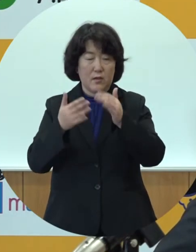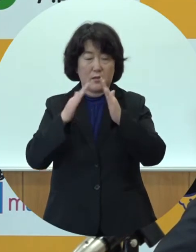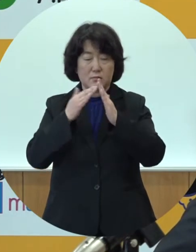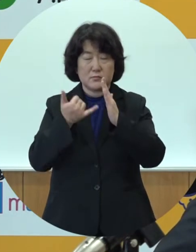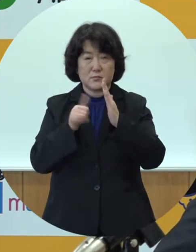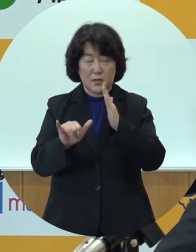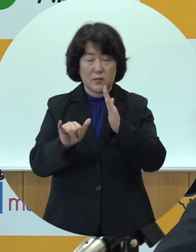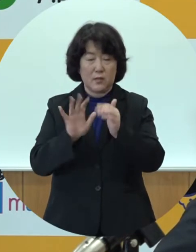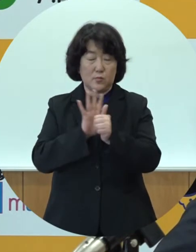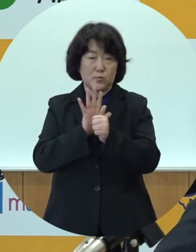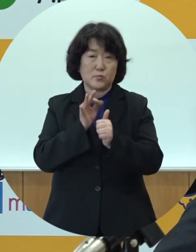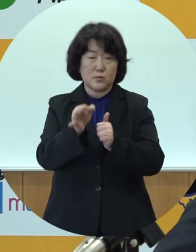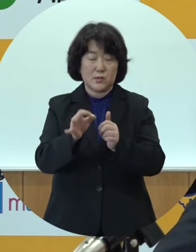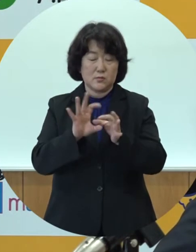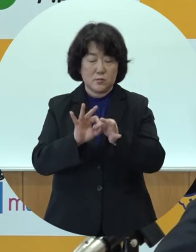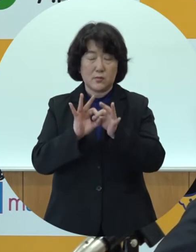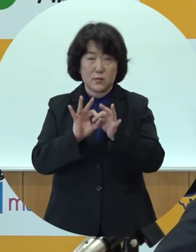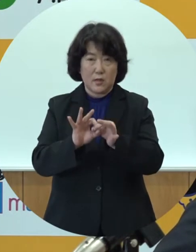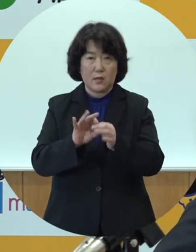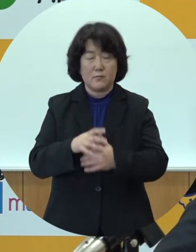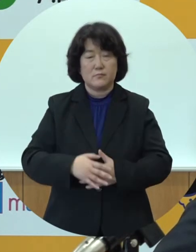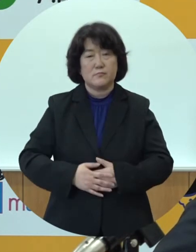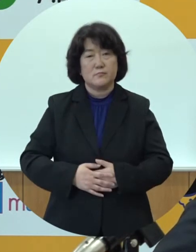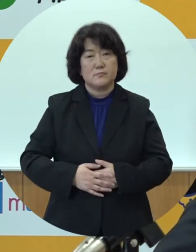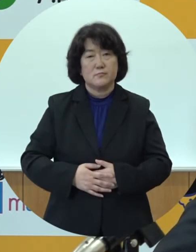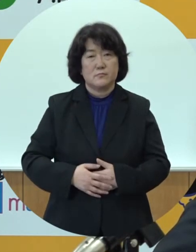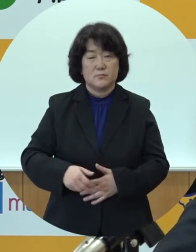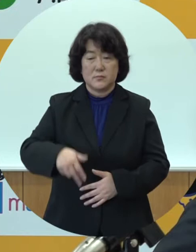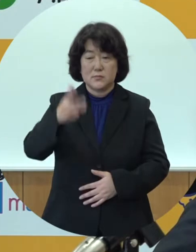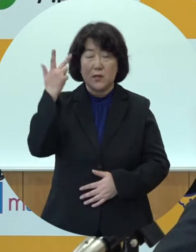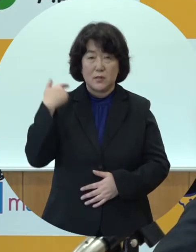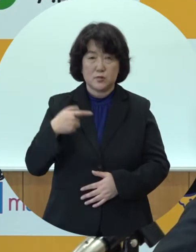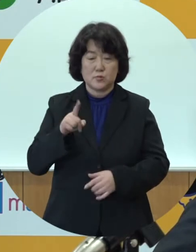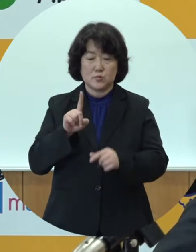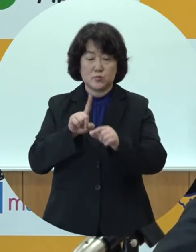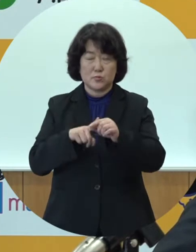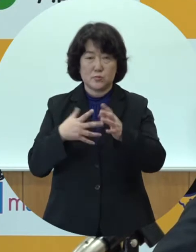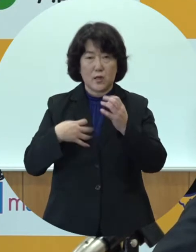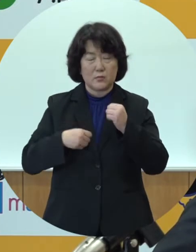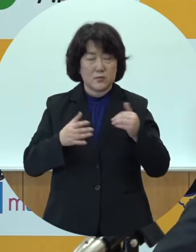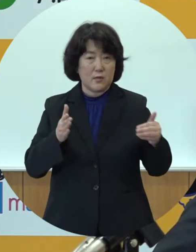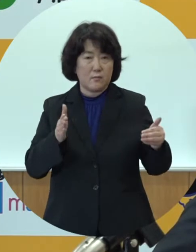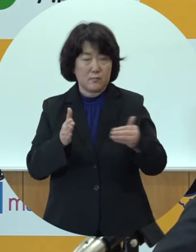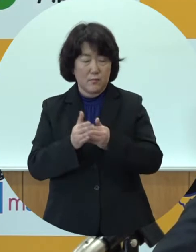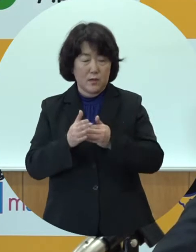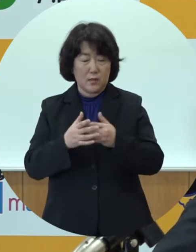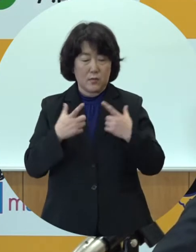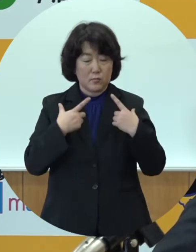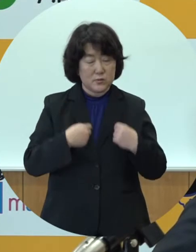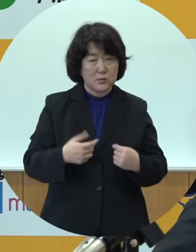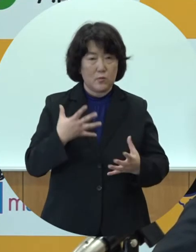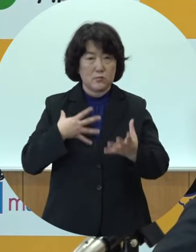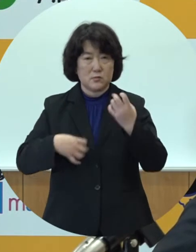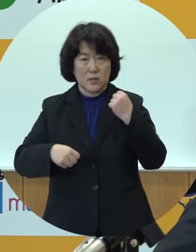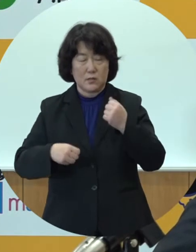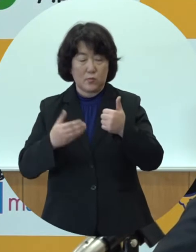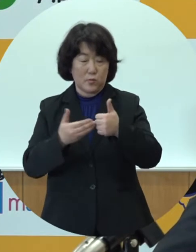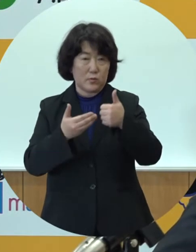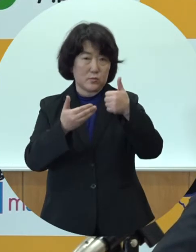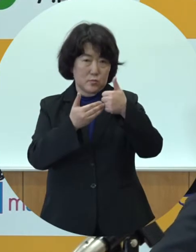についてでございます。先週中学生までの児童生徒を養育